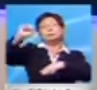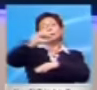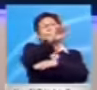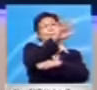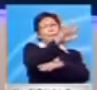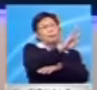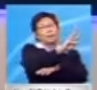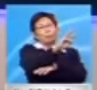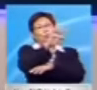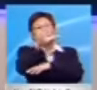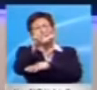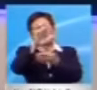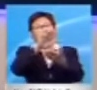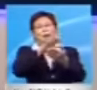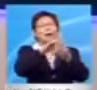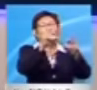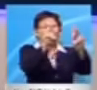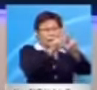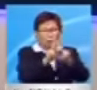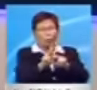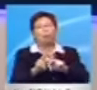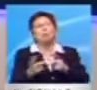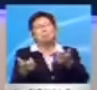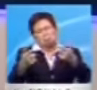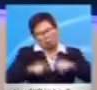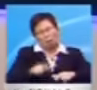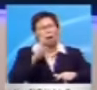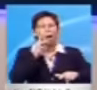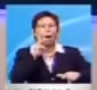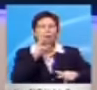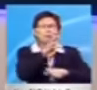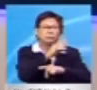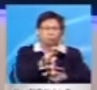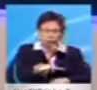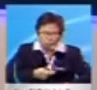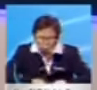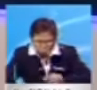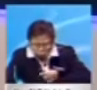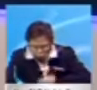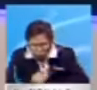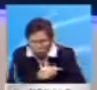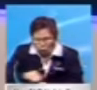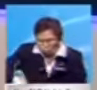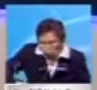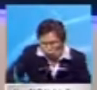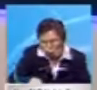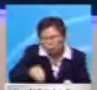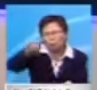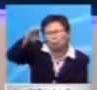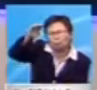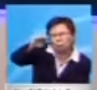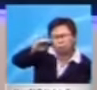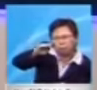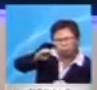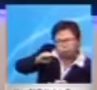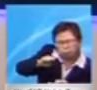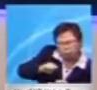Kampung dilaporkan terjejas menyebabkan beberapa sumber air termasuk Telaga dan sungai semakin